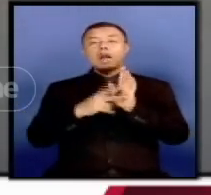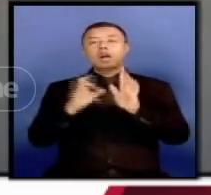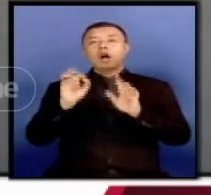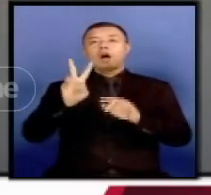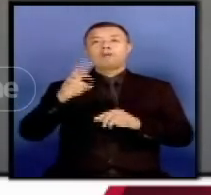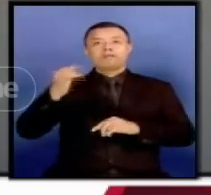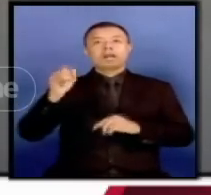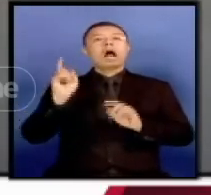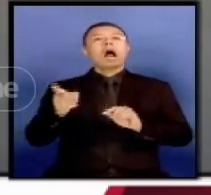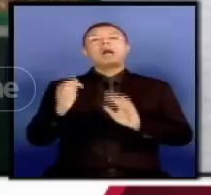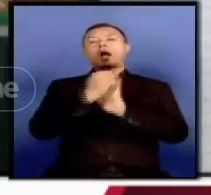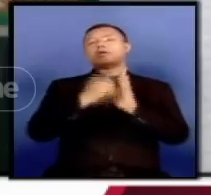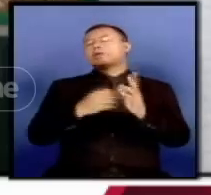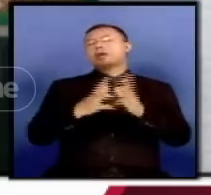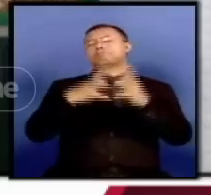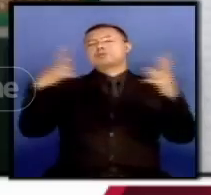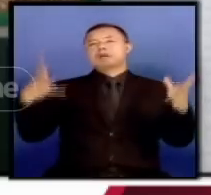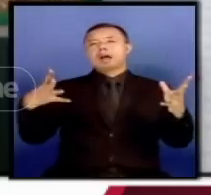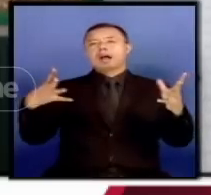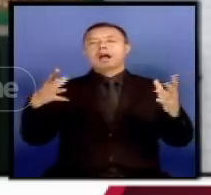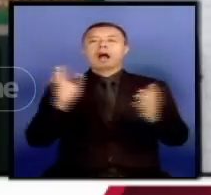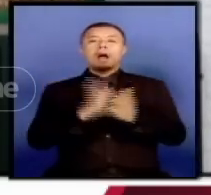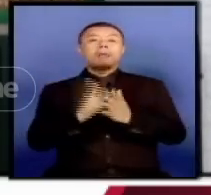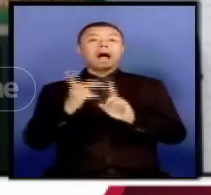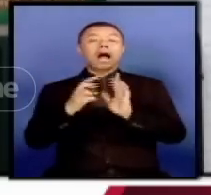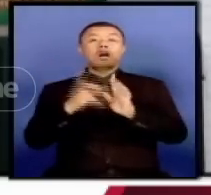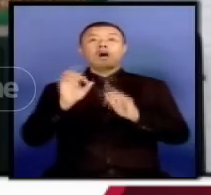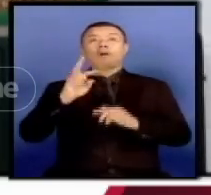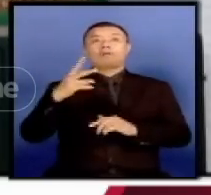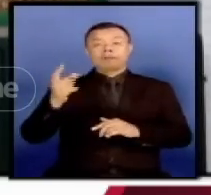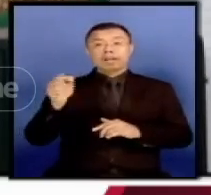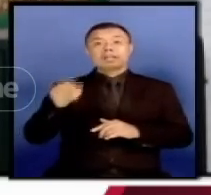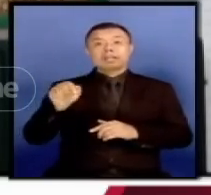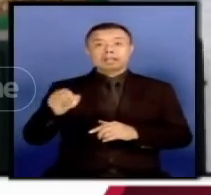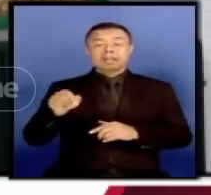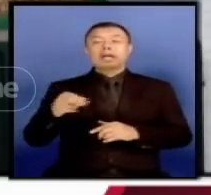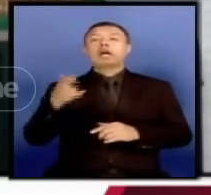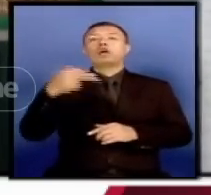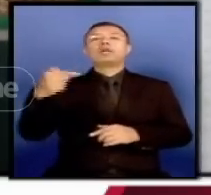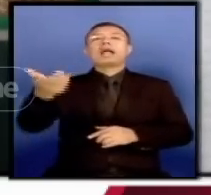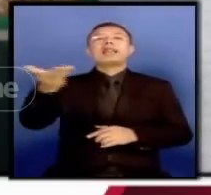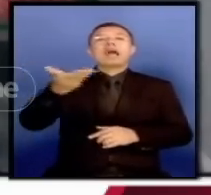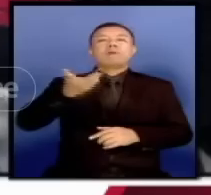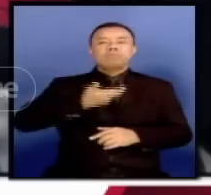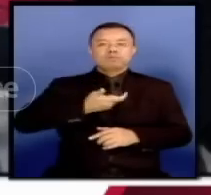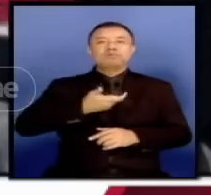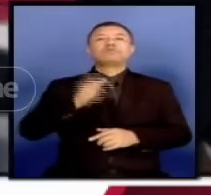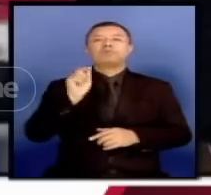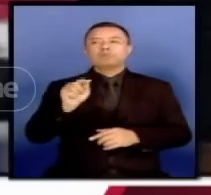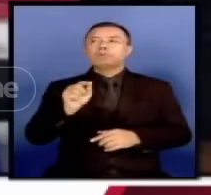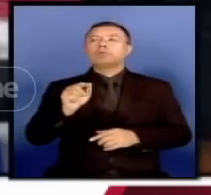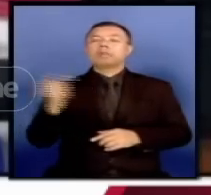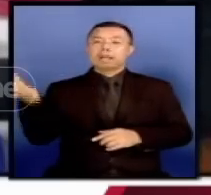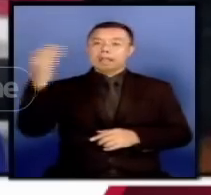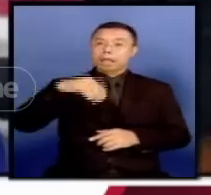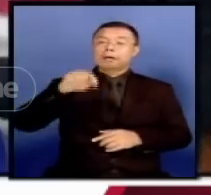sebuah hajatan besar, yaitu Hannover Messe, di mana Indonesia merupakan tamu kehormatan,